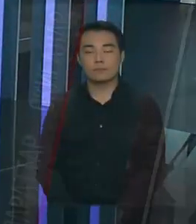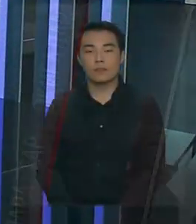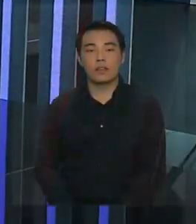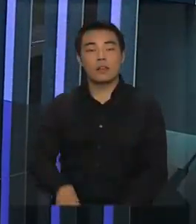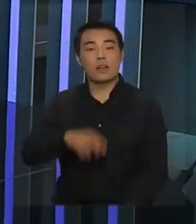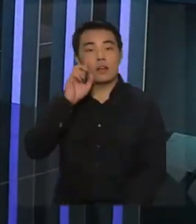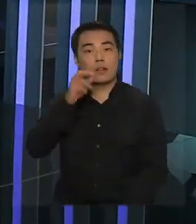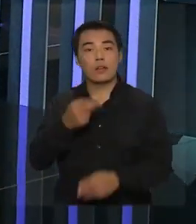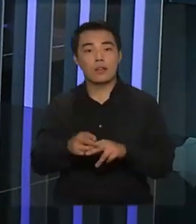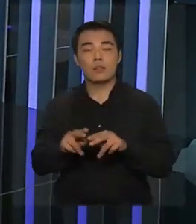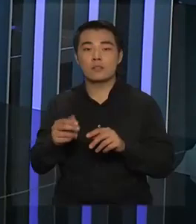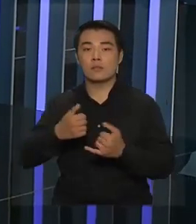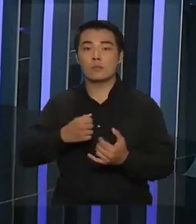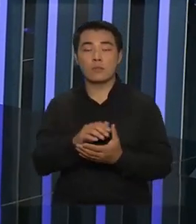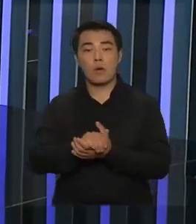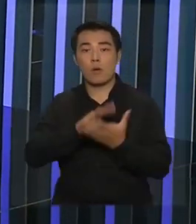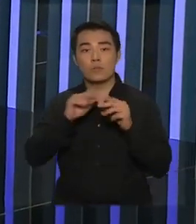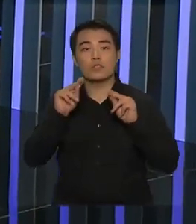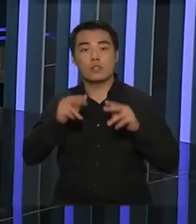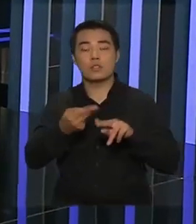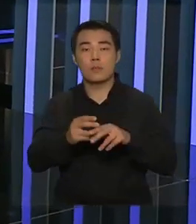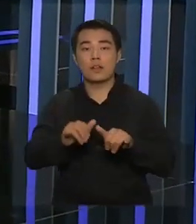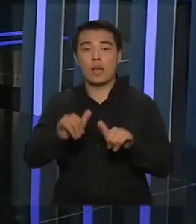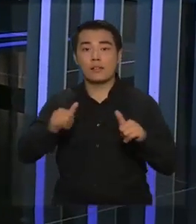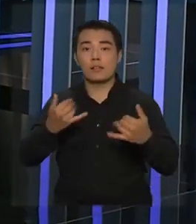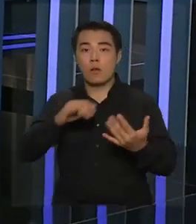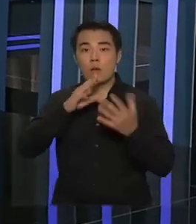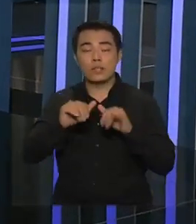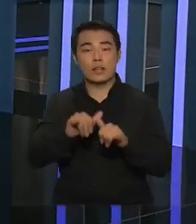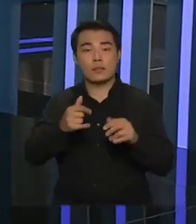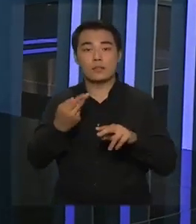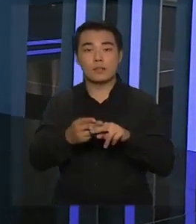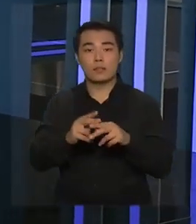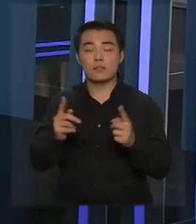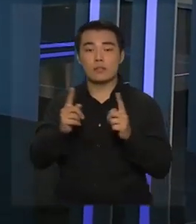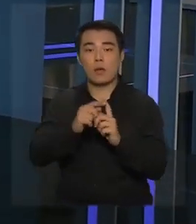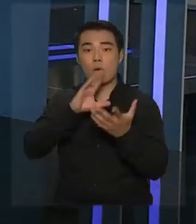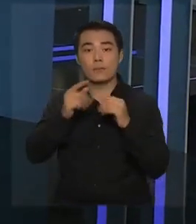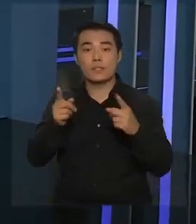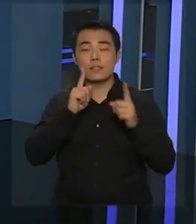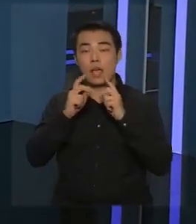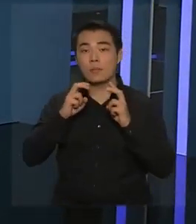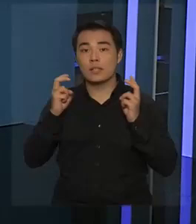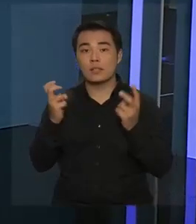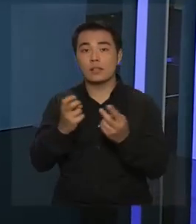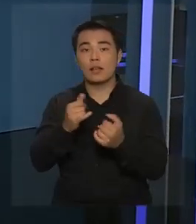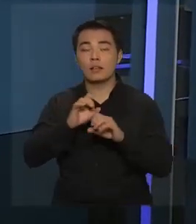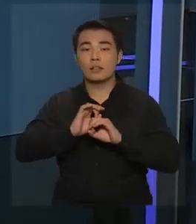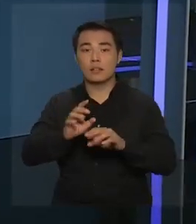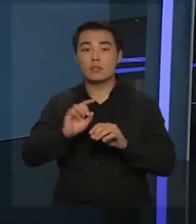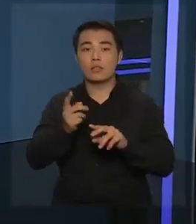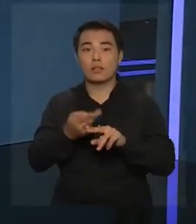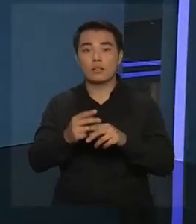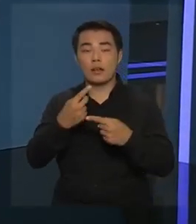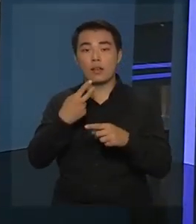Әлем әділетті прогресс үшін Біріккен ұлттар ұйымы орнықты даму мақсаттары жөніндегі кезекті саммиттің түпкі мазмұны осы